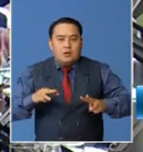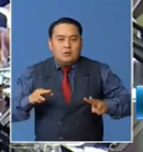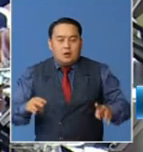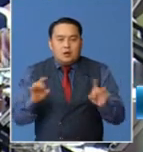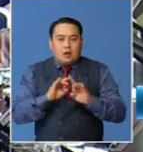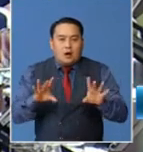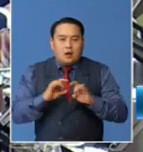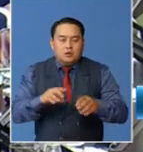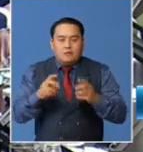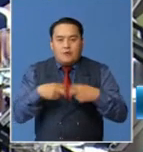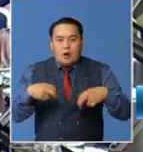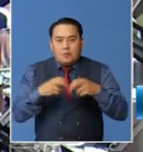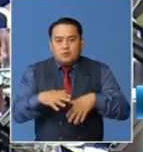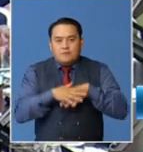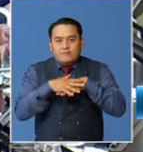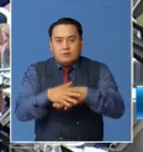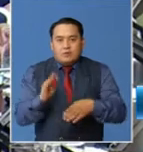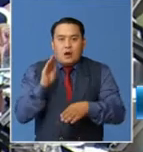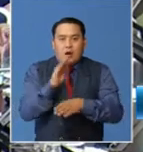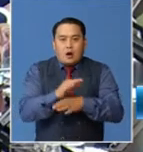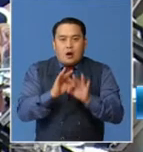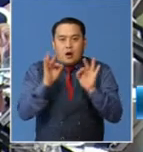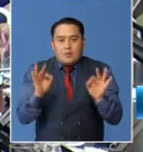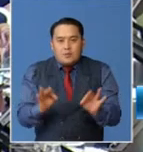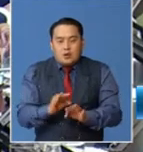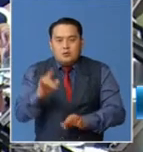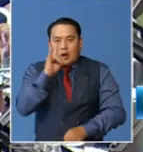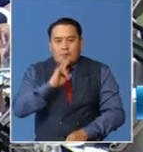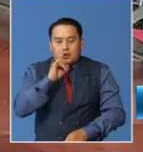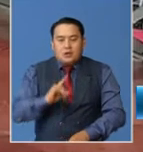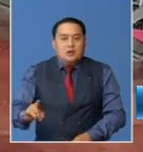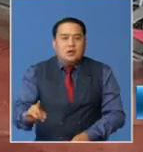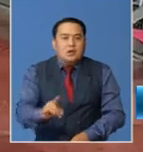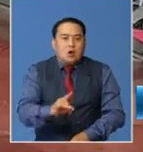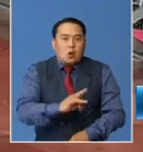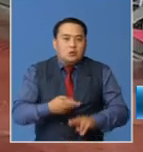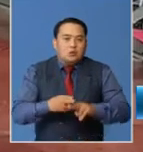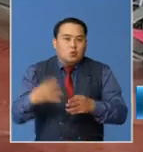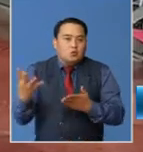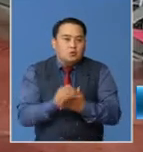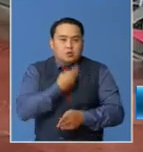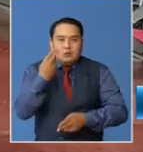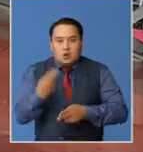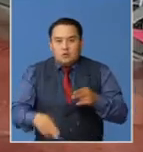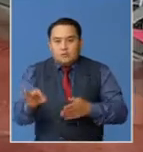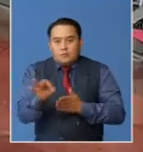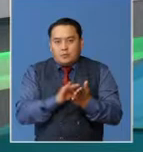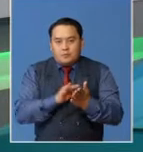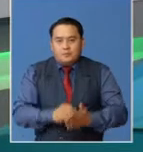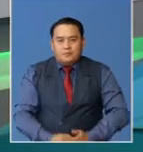необходимо рассмотреть вопросы по выделению дополнительного объема дистоплива регионам. Нужно успеть все к сроку.